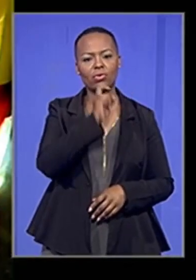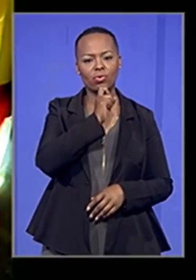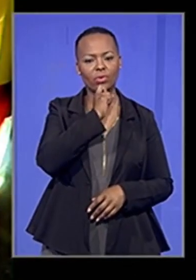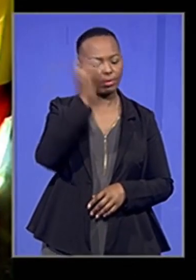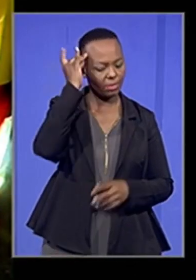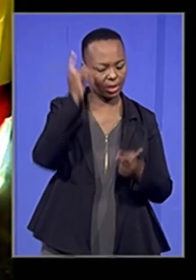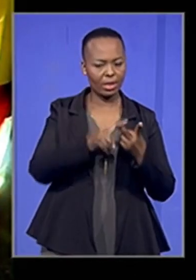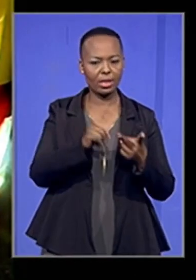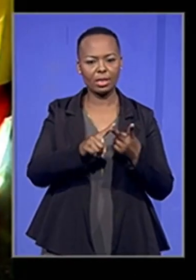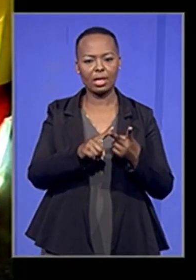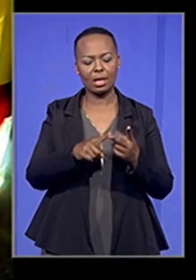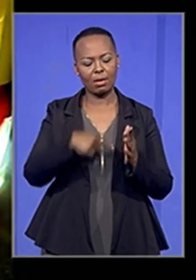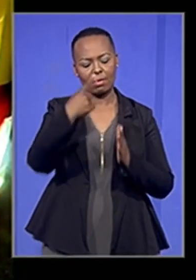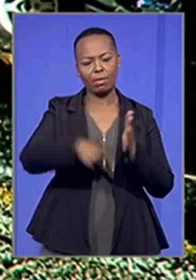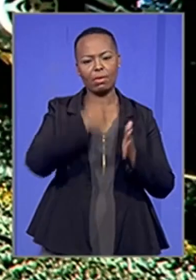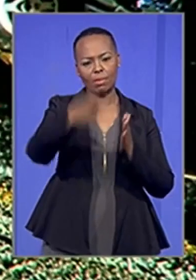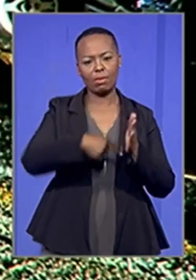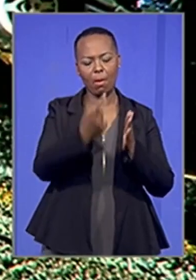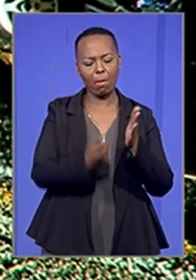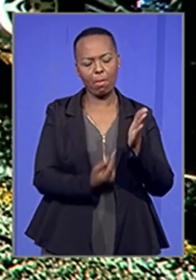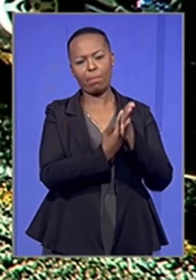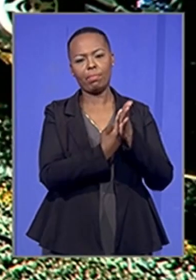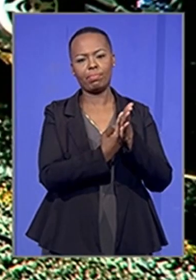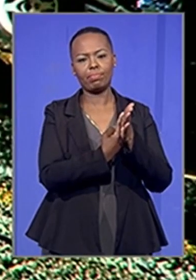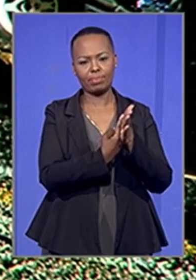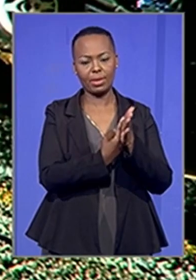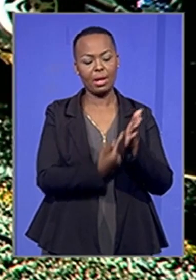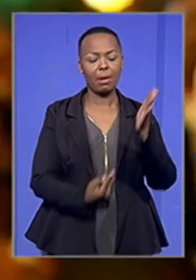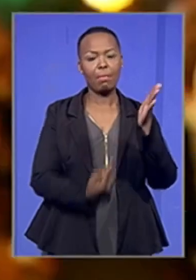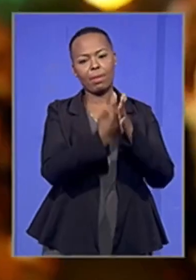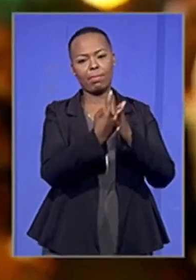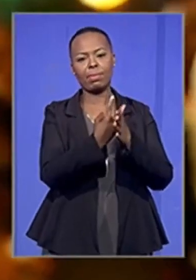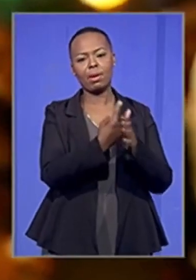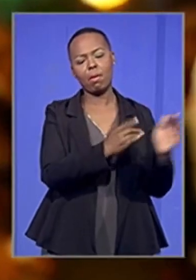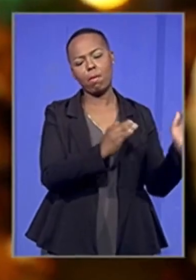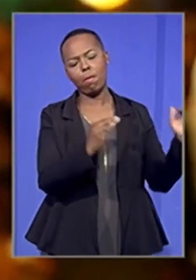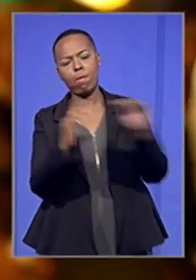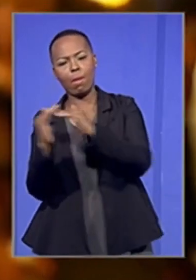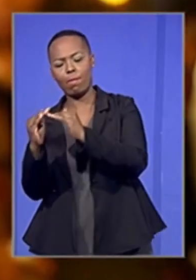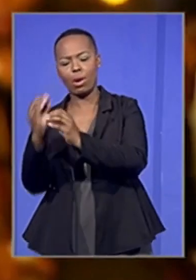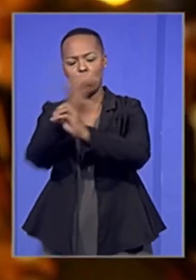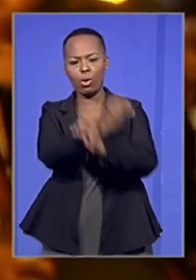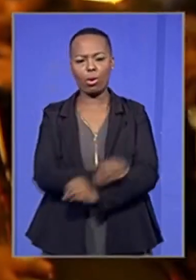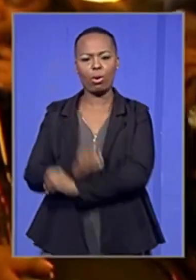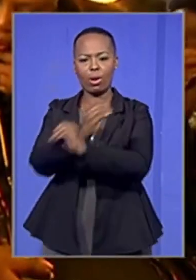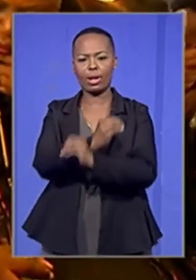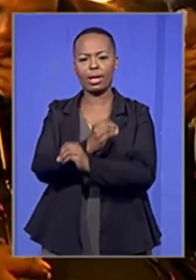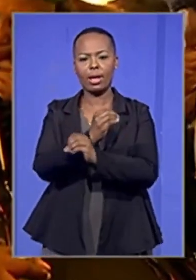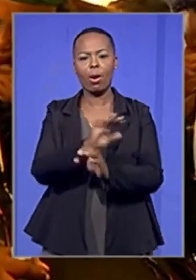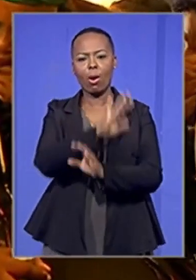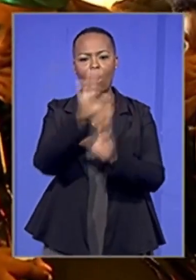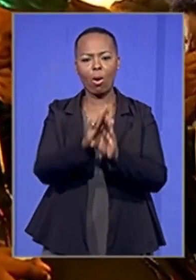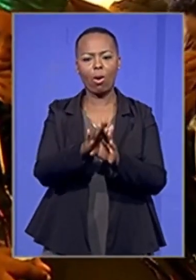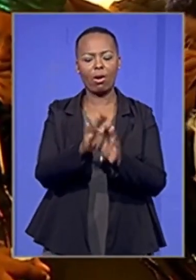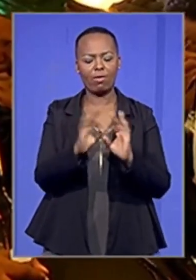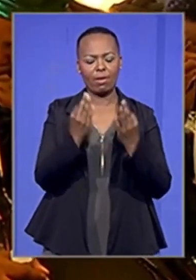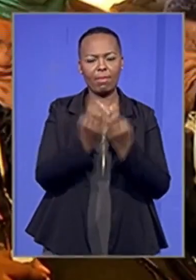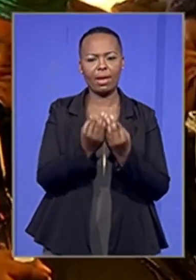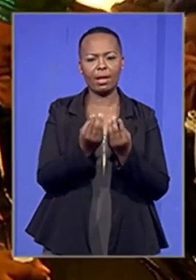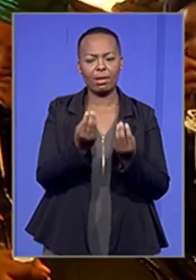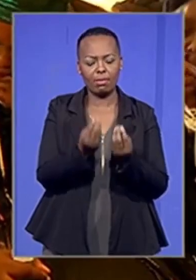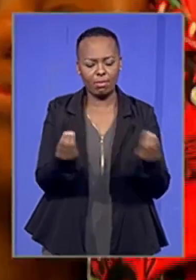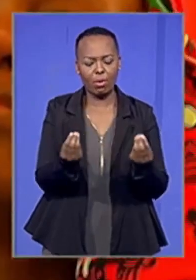sona le ne la thunya mme sejanaga seo sa thulana le lori. Batho botlhe ba ba neng ba le mo teng ga sejanaga ba